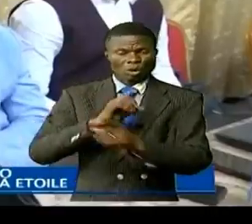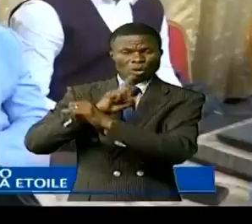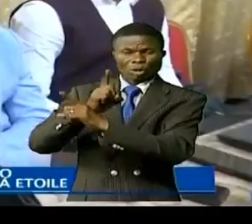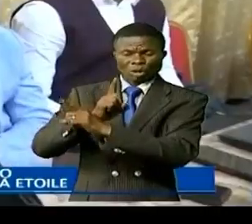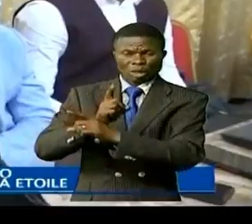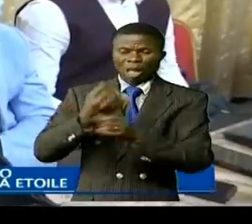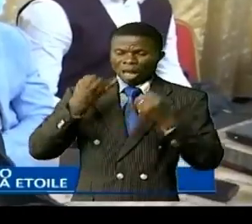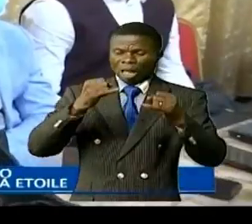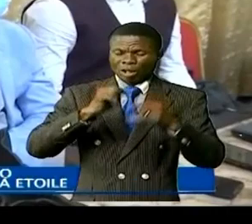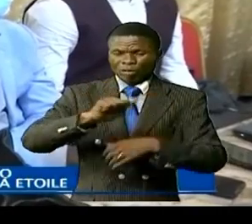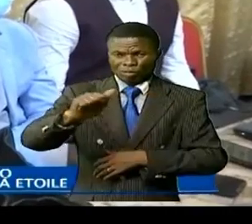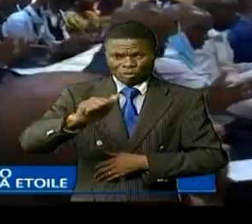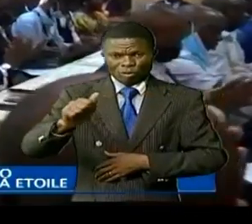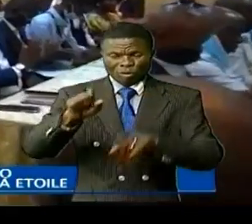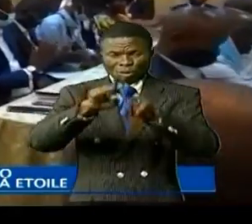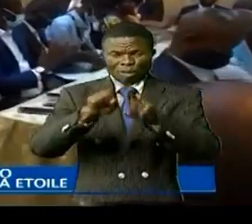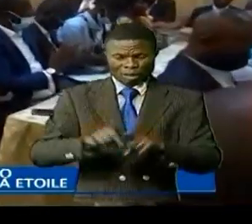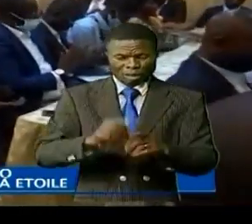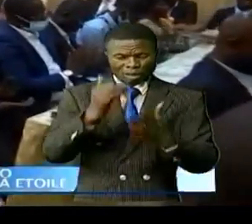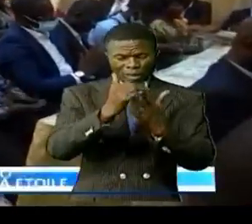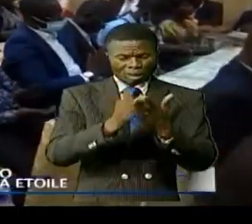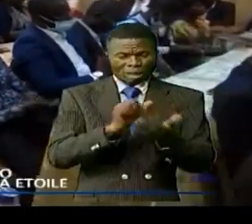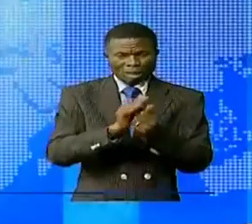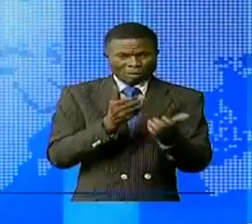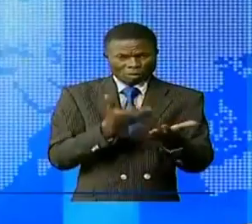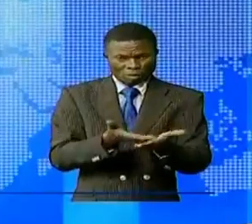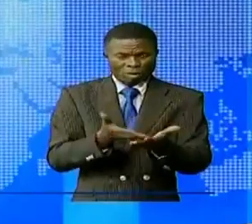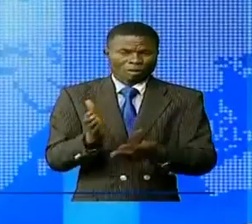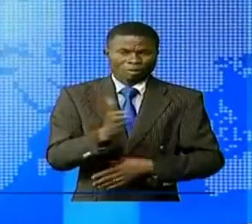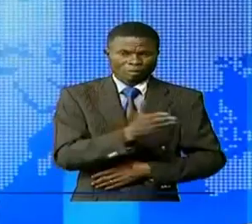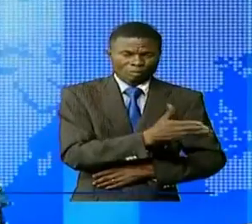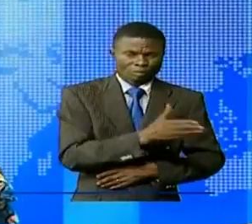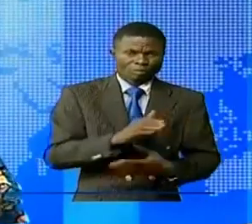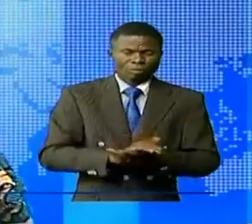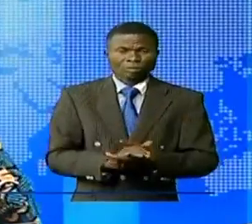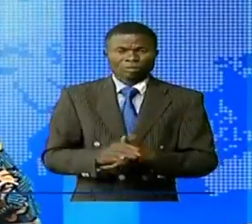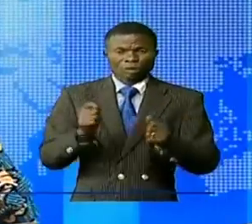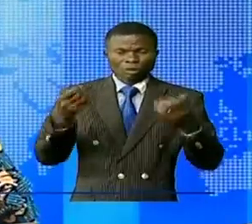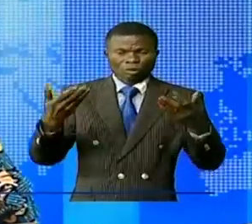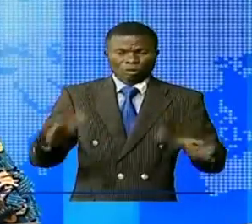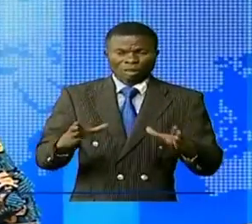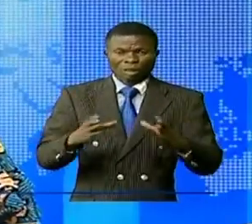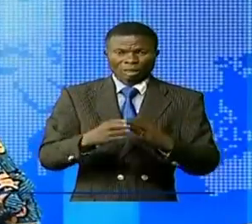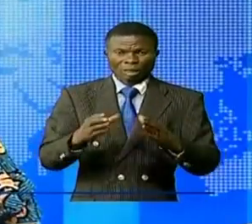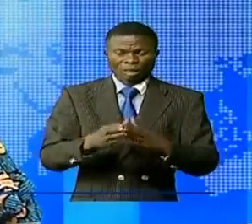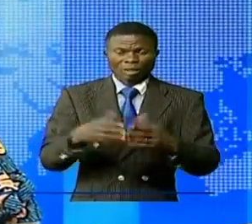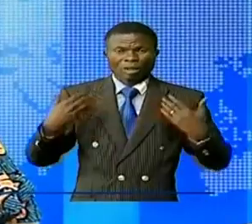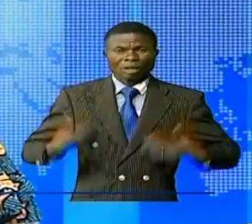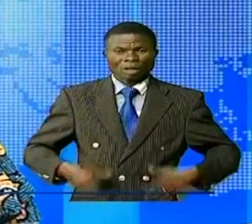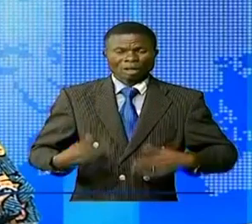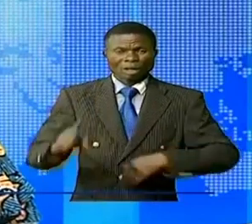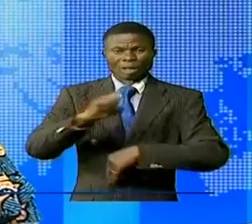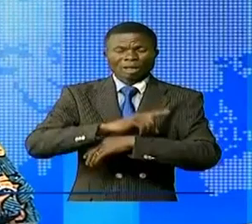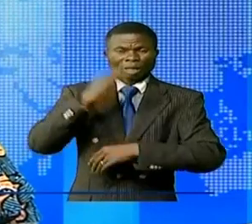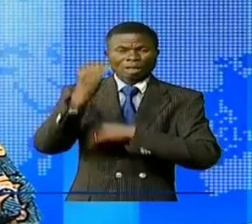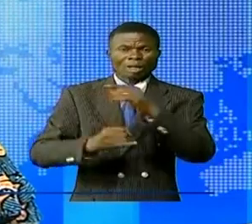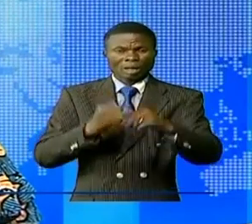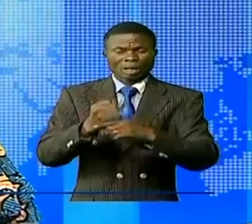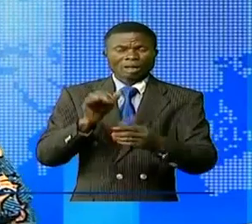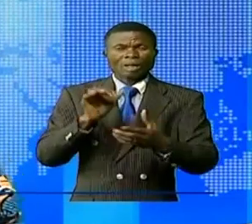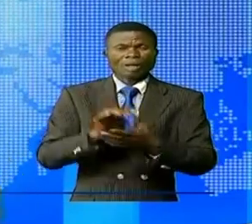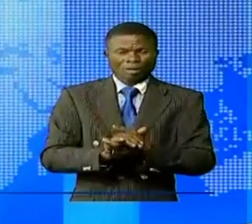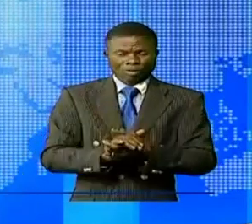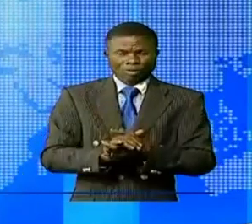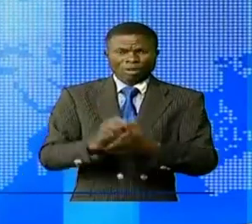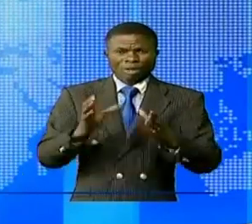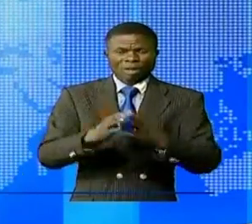données personnelles, pour ne citer que ces cas. Bouclons ce journal avec la célébration de la Journée internationale de la femme